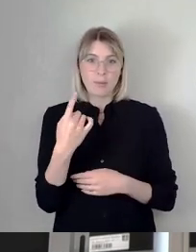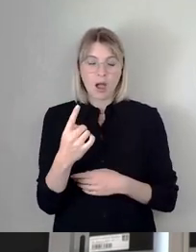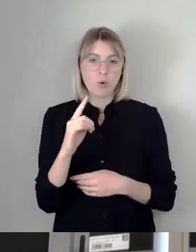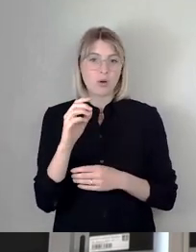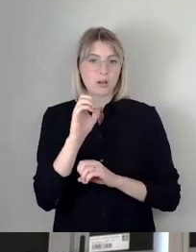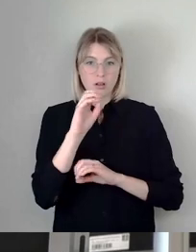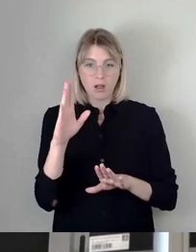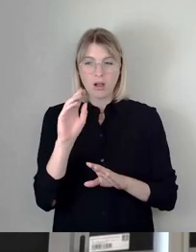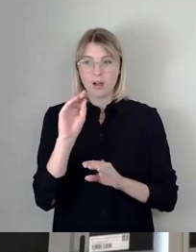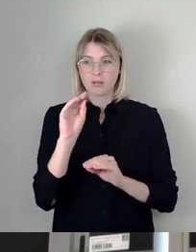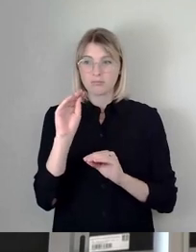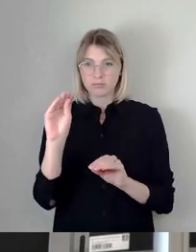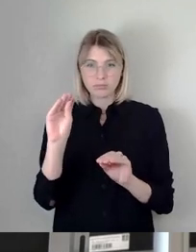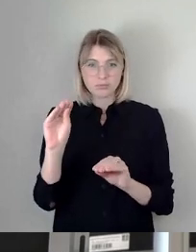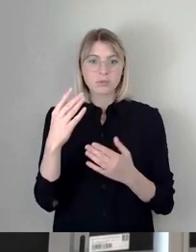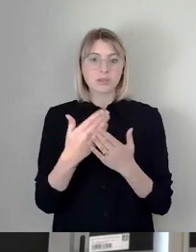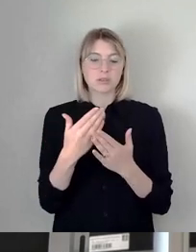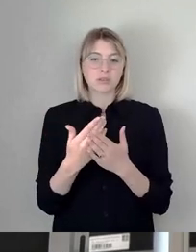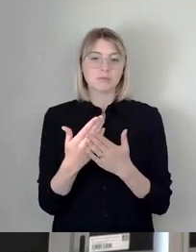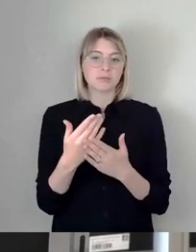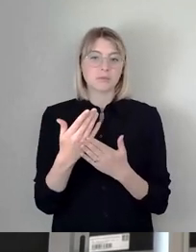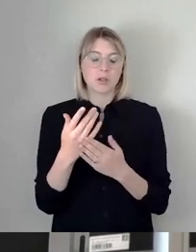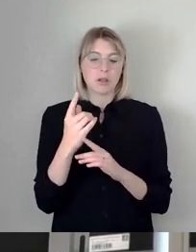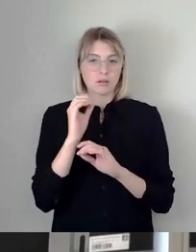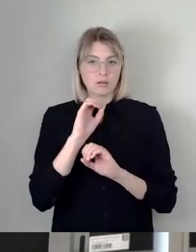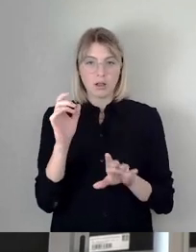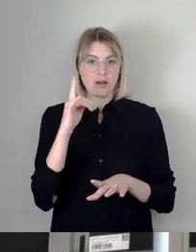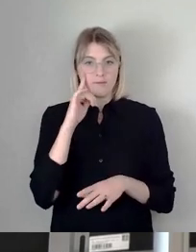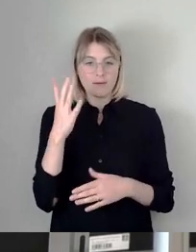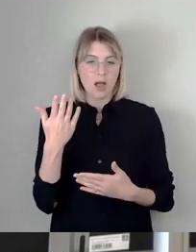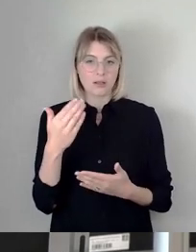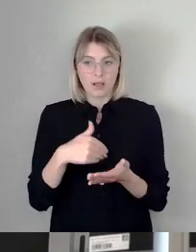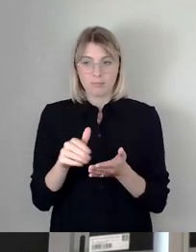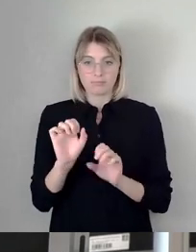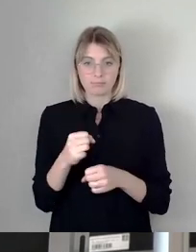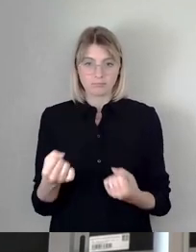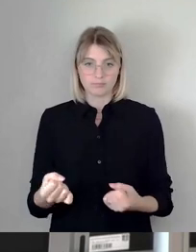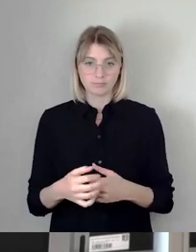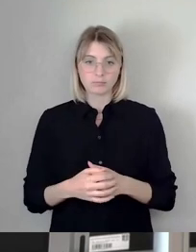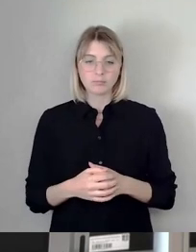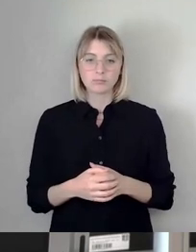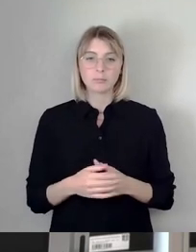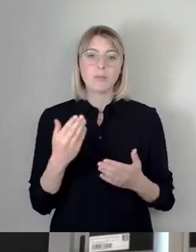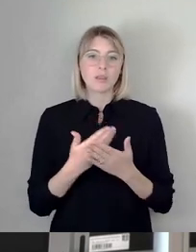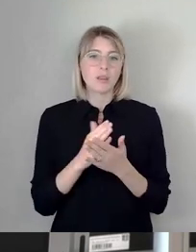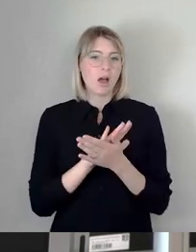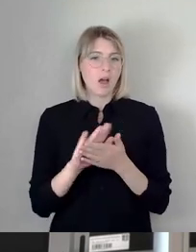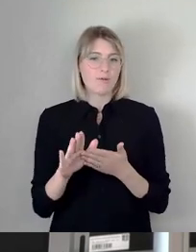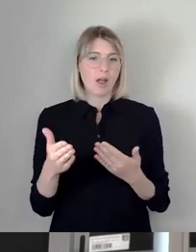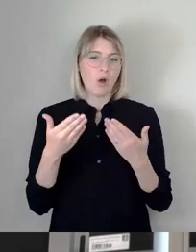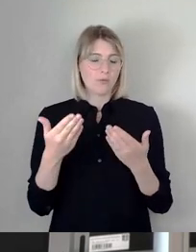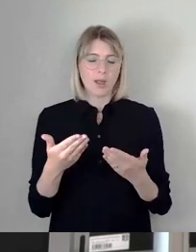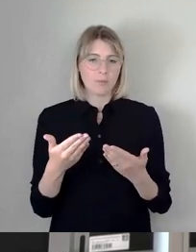dessen Votum und sind auch nicht von der Hand zu weisen. Insofern ist die einfache Aufhebung hier schlicht zu kurz